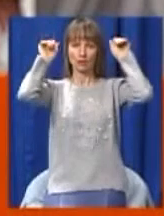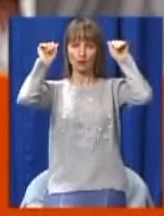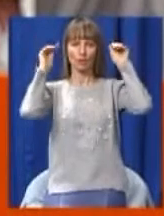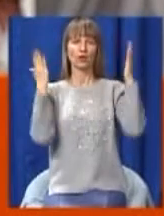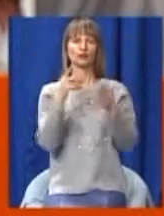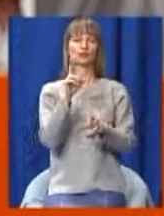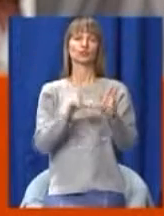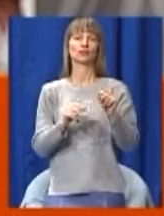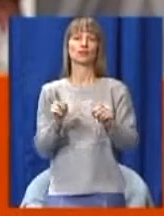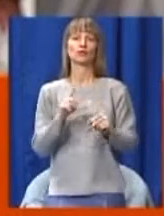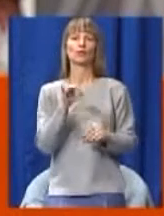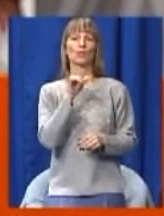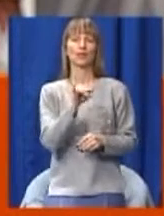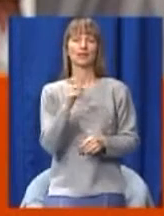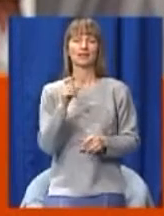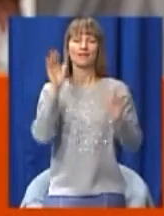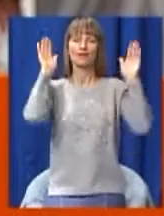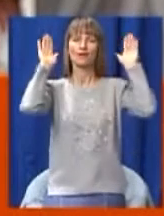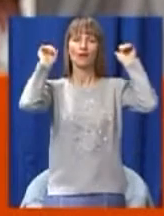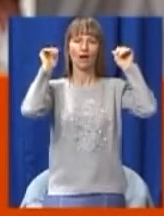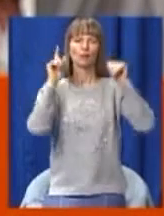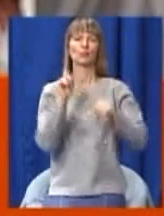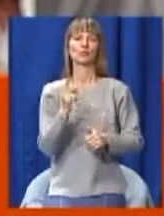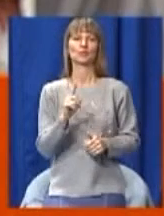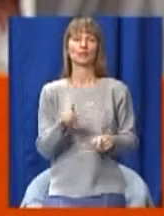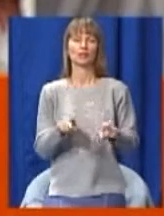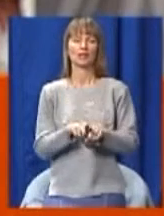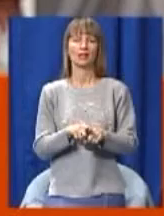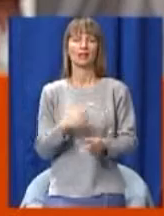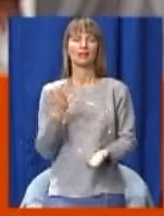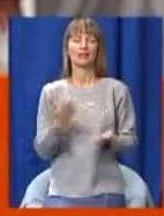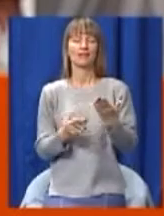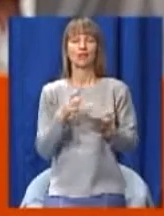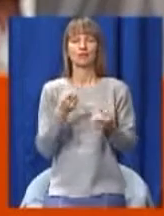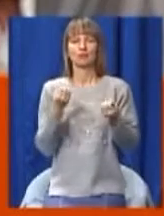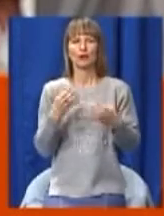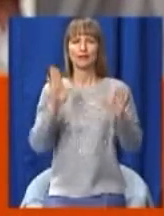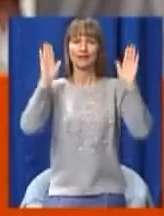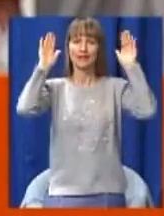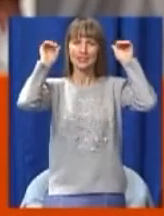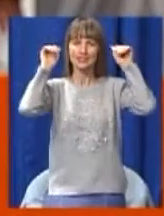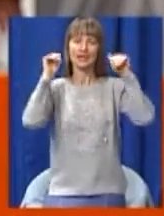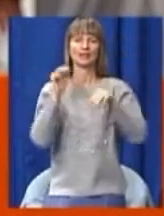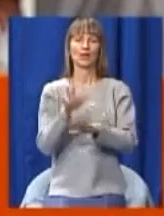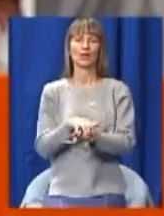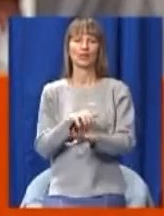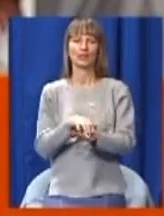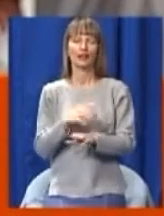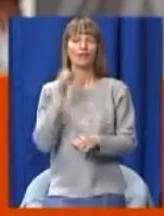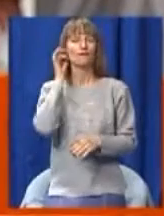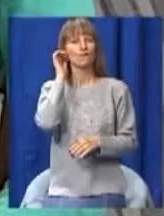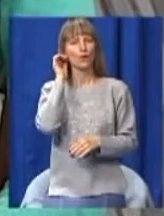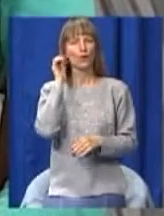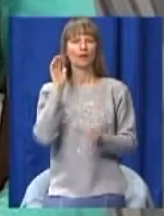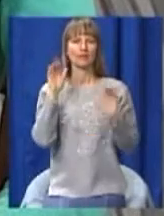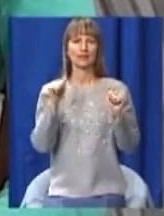ти вважаєш? Що в них з вухами? Як це вони дуже, напевно, висять. Хто, коти? Ні, а